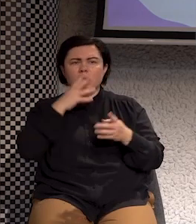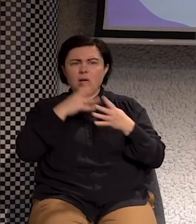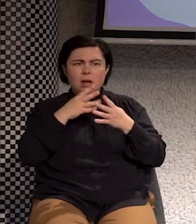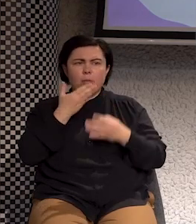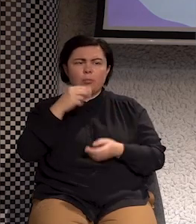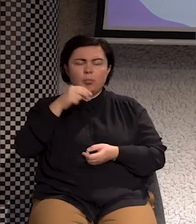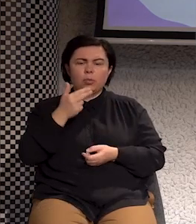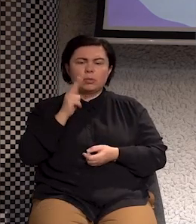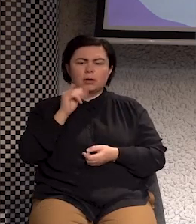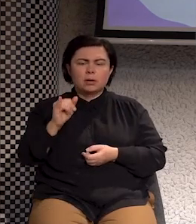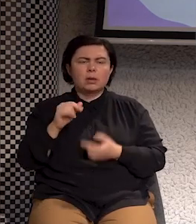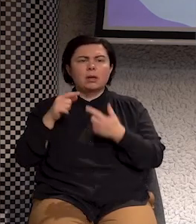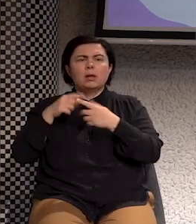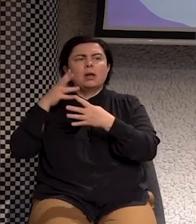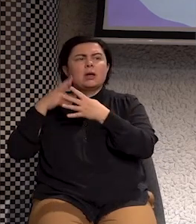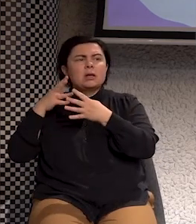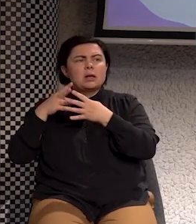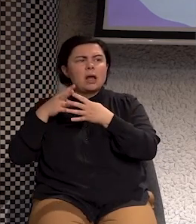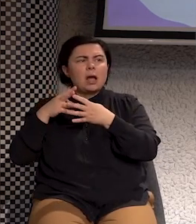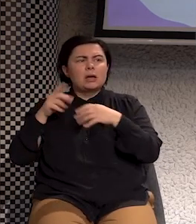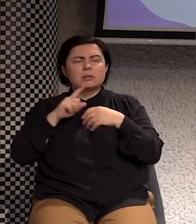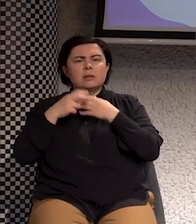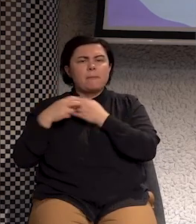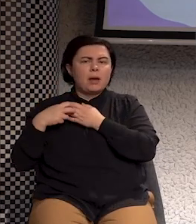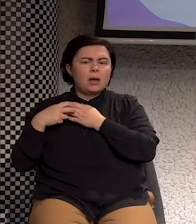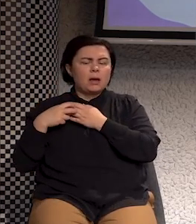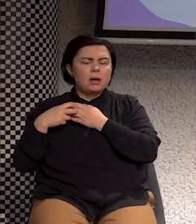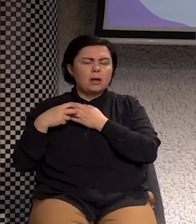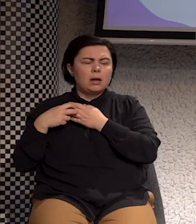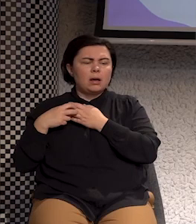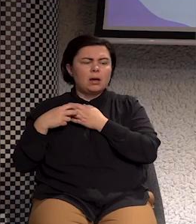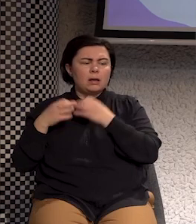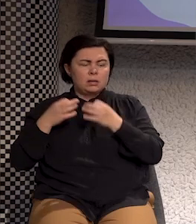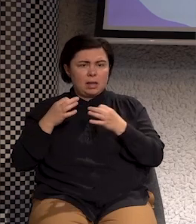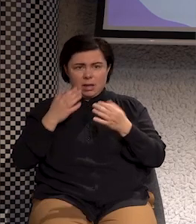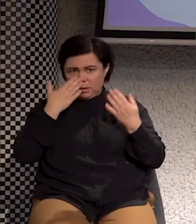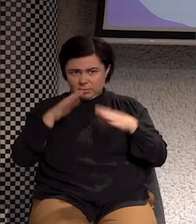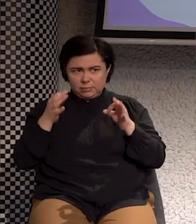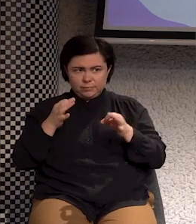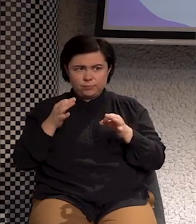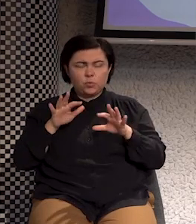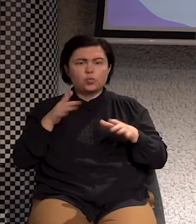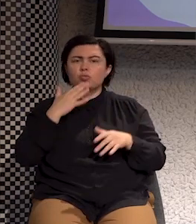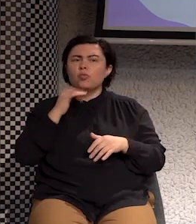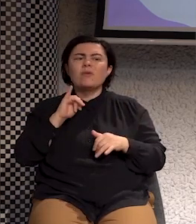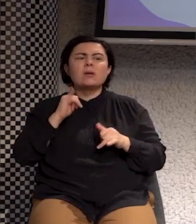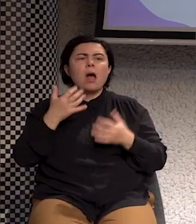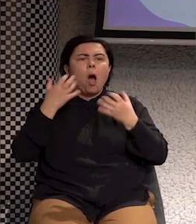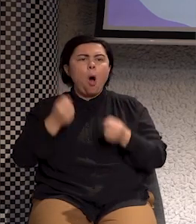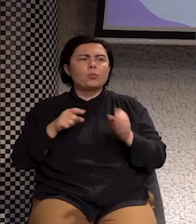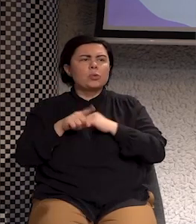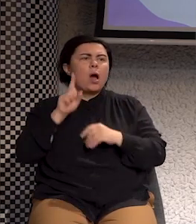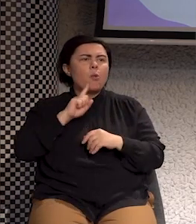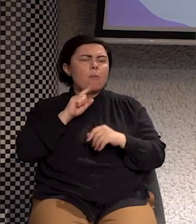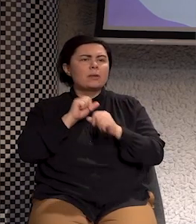Munki, który już tutaj był wspominany i raport tutaj z badania, który mamy prezentowany, on bardzo dużo mówi o tym, jak dużym obciążeniem dla chłopaków